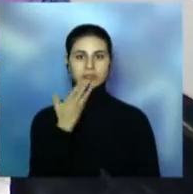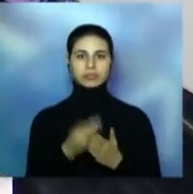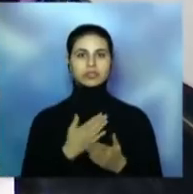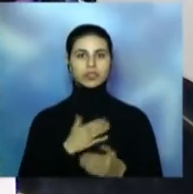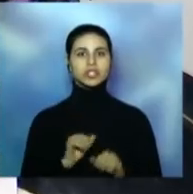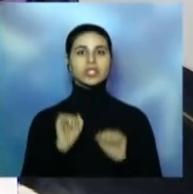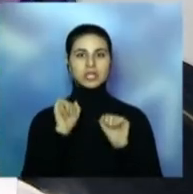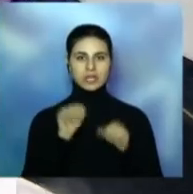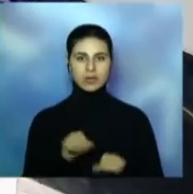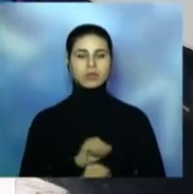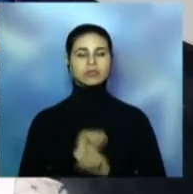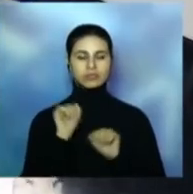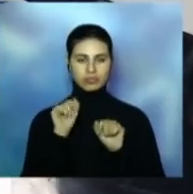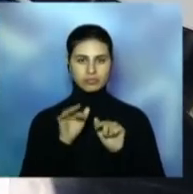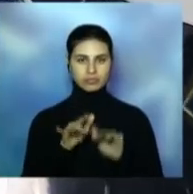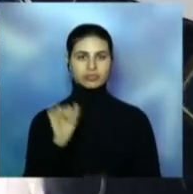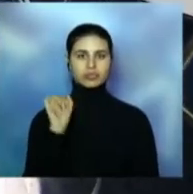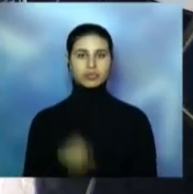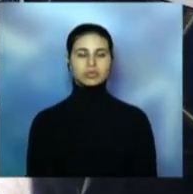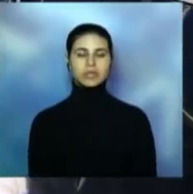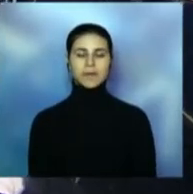შესაძლებლობები შეუზღუდავია. ჩვენ ამას ვამტკიცებთ.